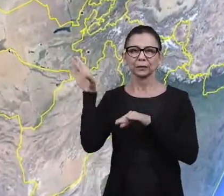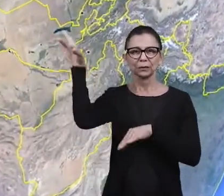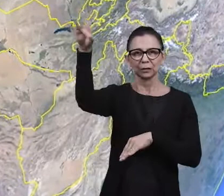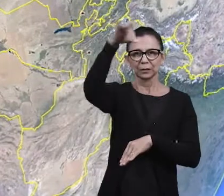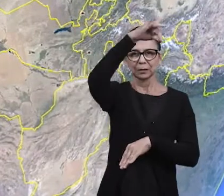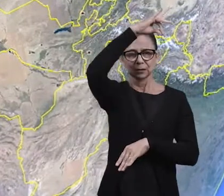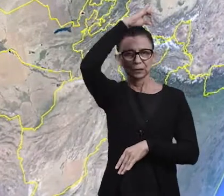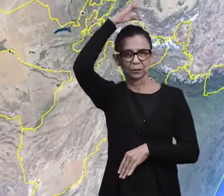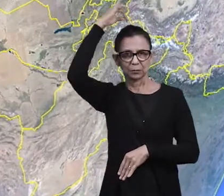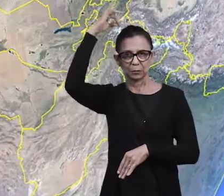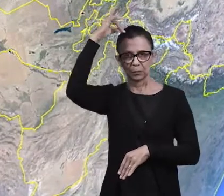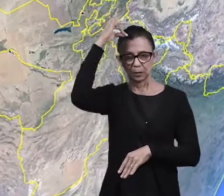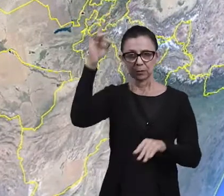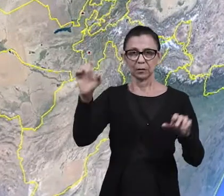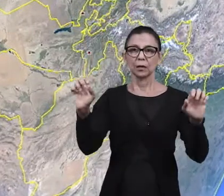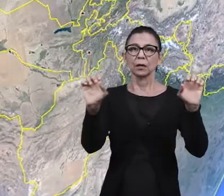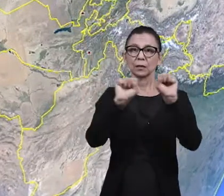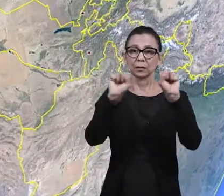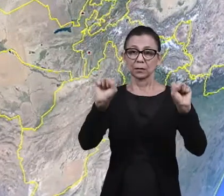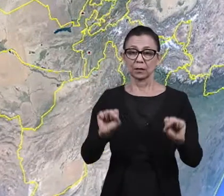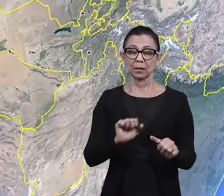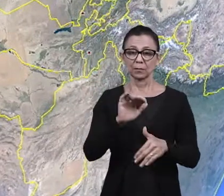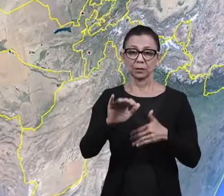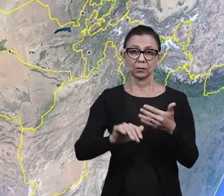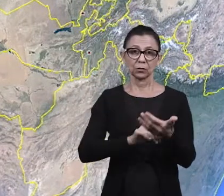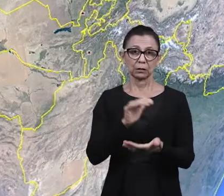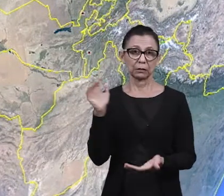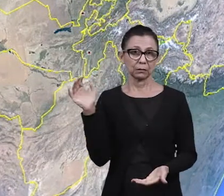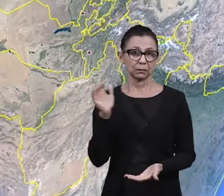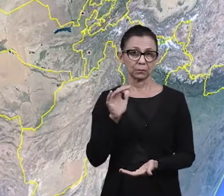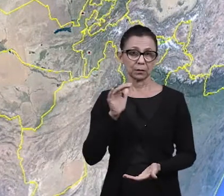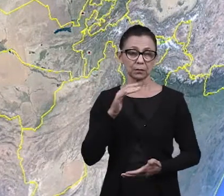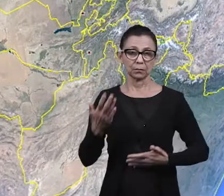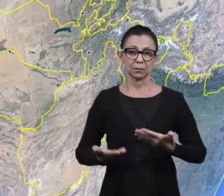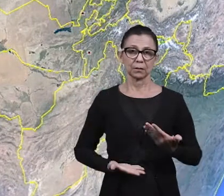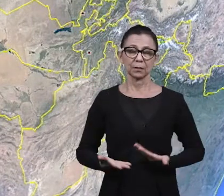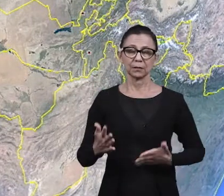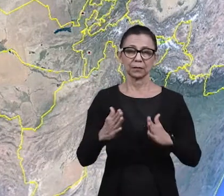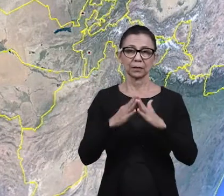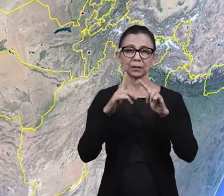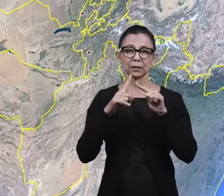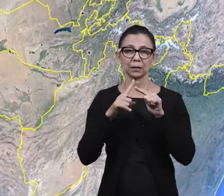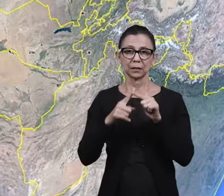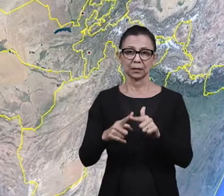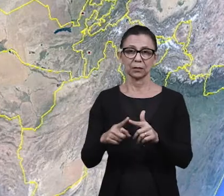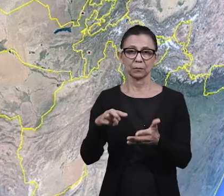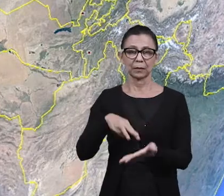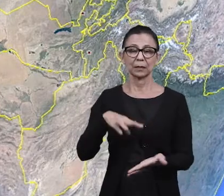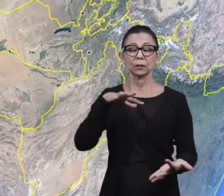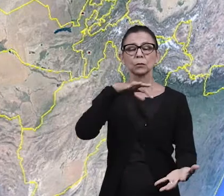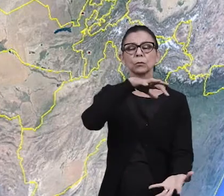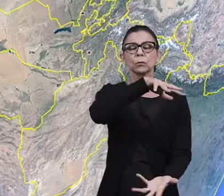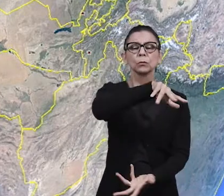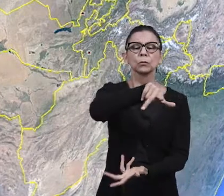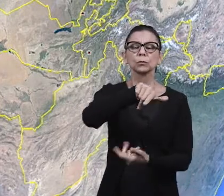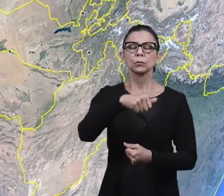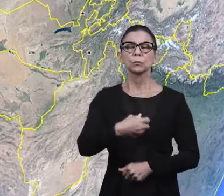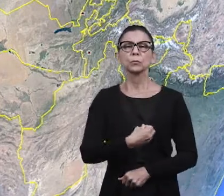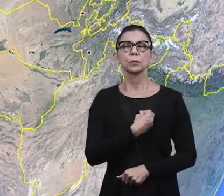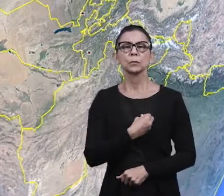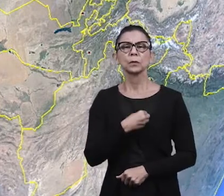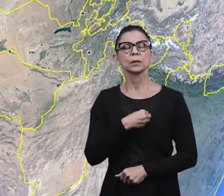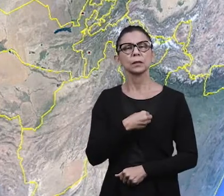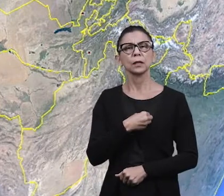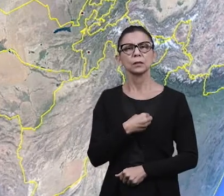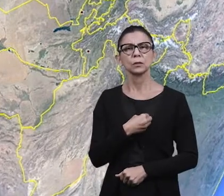même esprit. À travers le système de transmission, les membres de l'Église chrétienne Maranatha de toute la planète